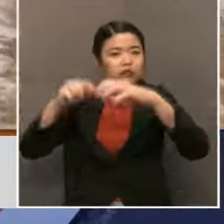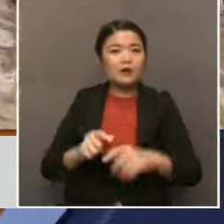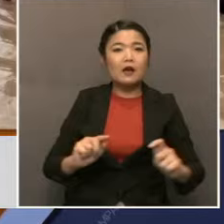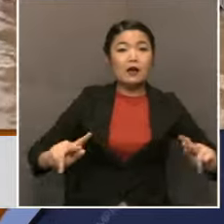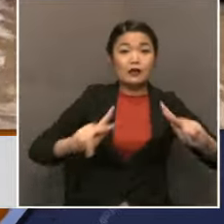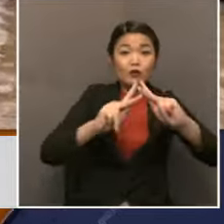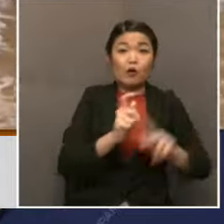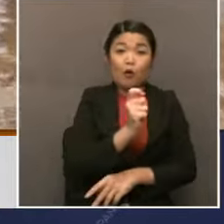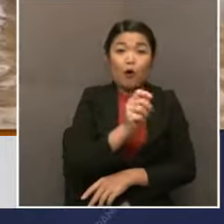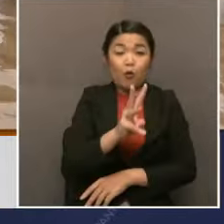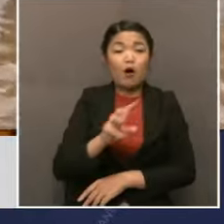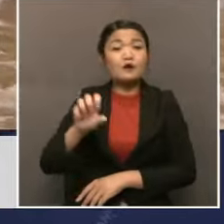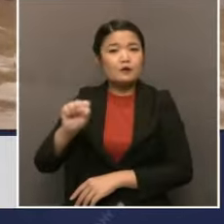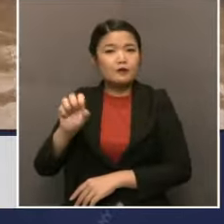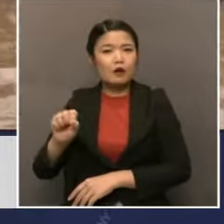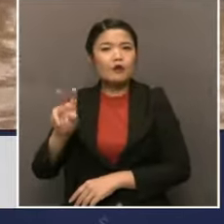หรือไม่ค่ะ